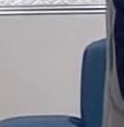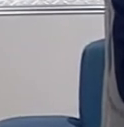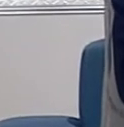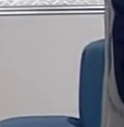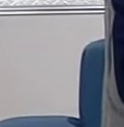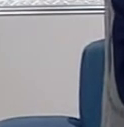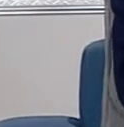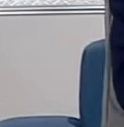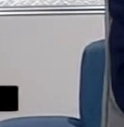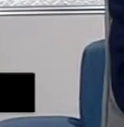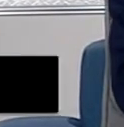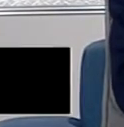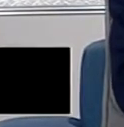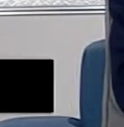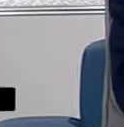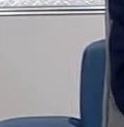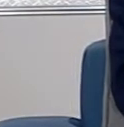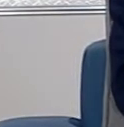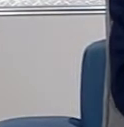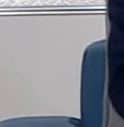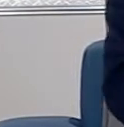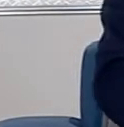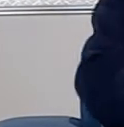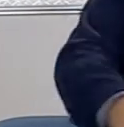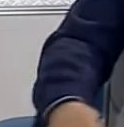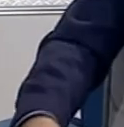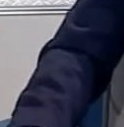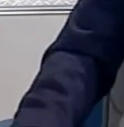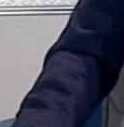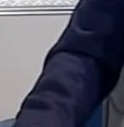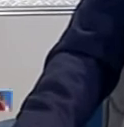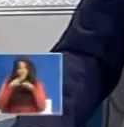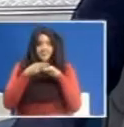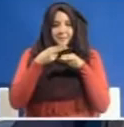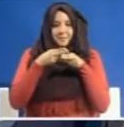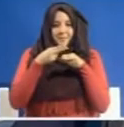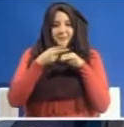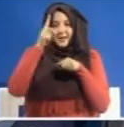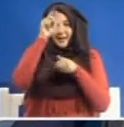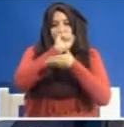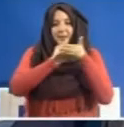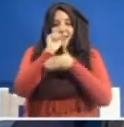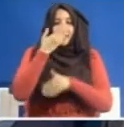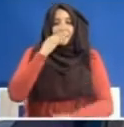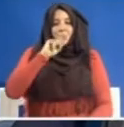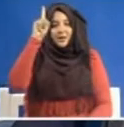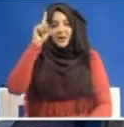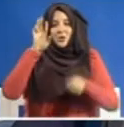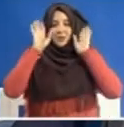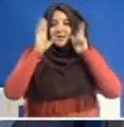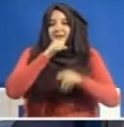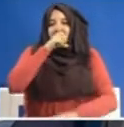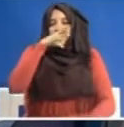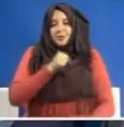بسم الله الرحمن الرحيم، الحمد لله رب العالمين، والصلاة والسلام على أشرف الخلق والمرسلين سيدنا وقدوتنا محمد صلى الله